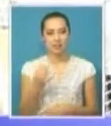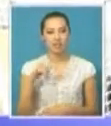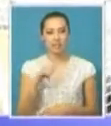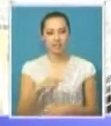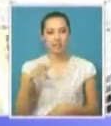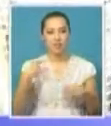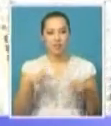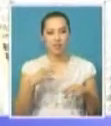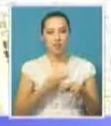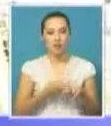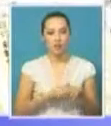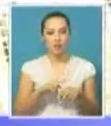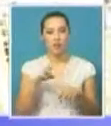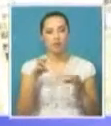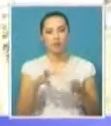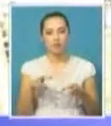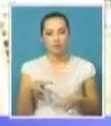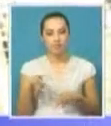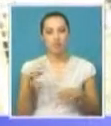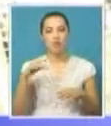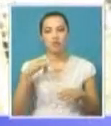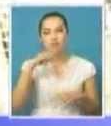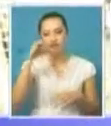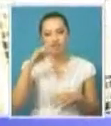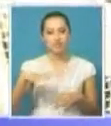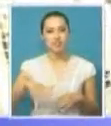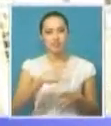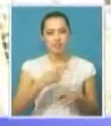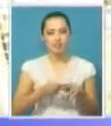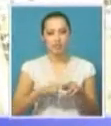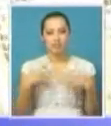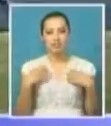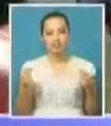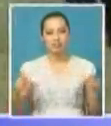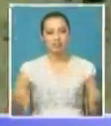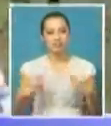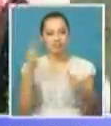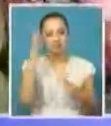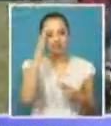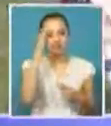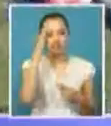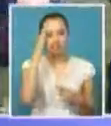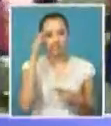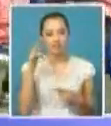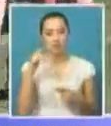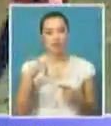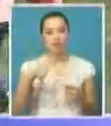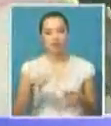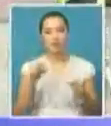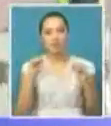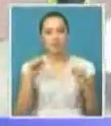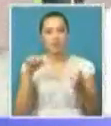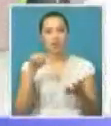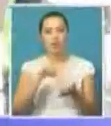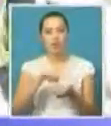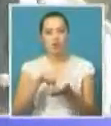Бұның барлығы еліміздің, қаламыздың болашағы, денсаулықтың кепілі. Спорт ардагерлер мен жастар құрамасы арасындағы бәсеке тартысқа